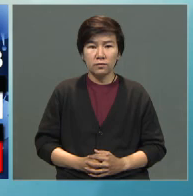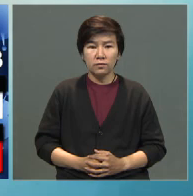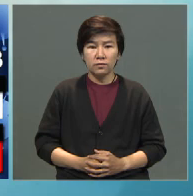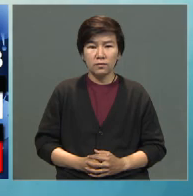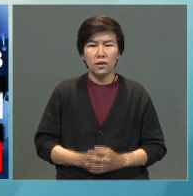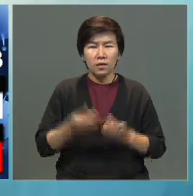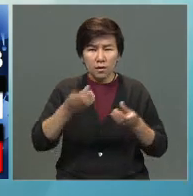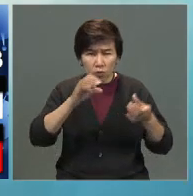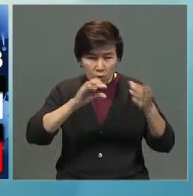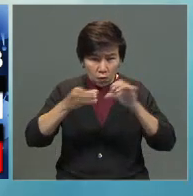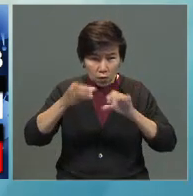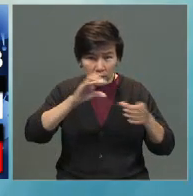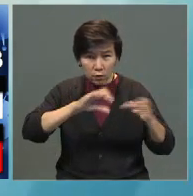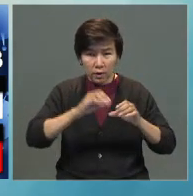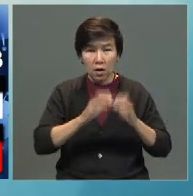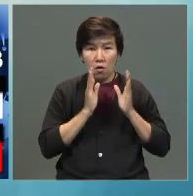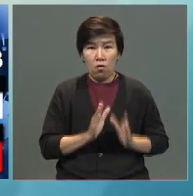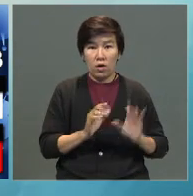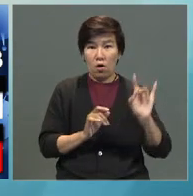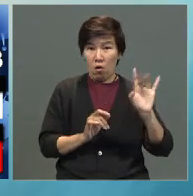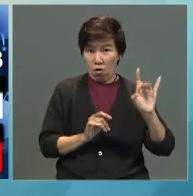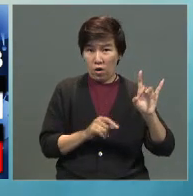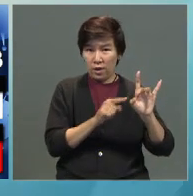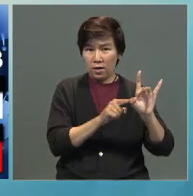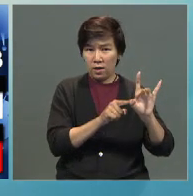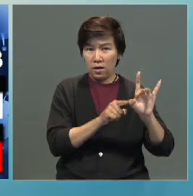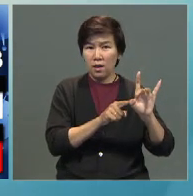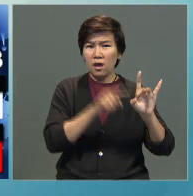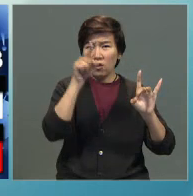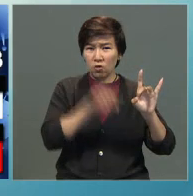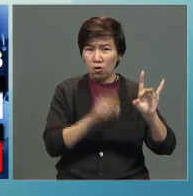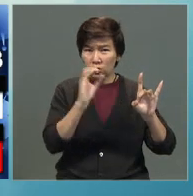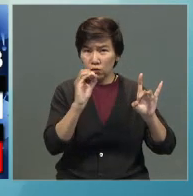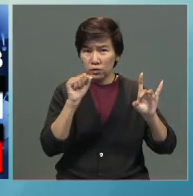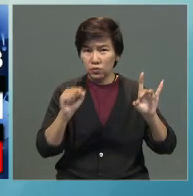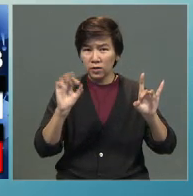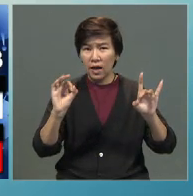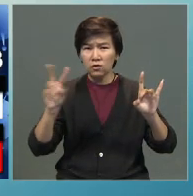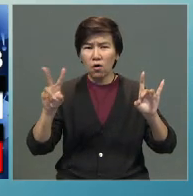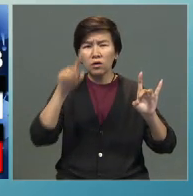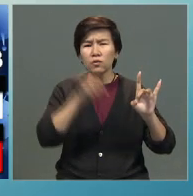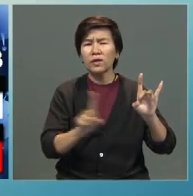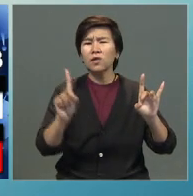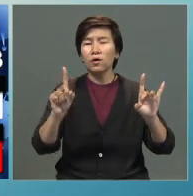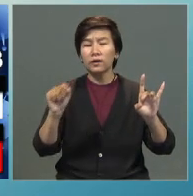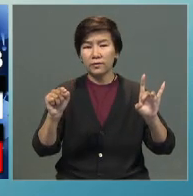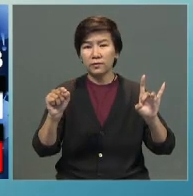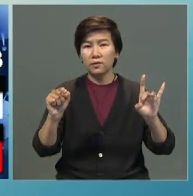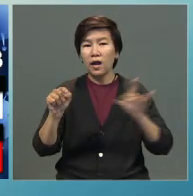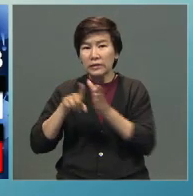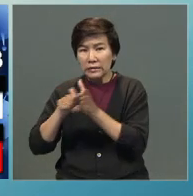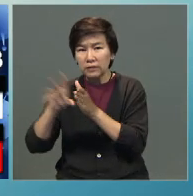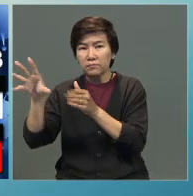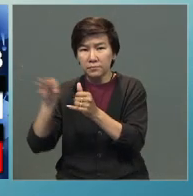ของเราที่ประเทศไทยในรับหมายถึงว่าว่าจำนวนที่ส่งตรวจเนี่ยเป็นเปอร์เซ็นต์เนี่ย100คนเราพบ 0.92คือประมาณ 1คนน่ะนะครับเกือบ 1